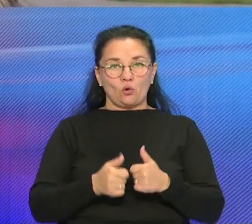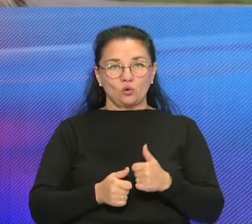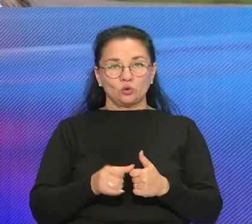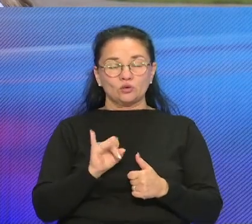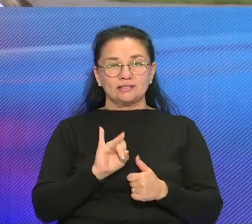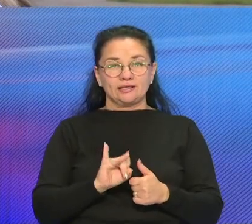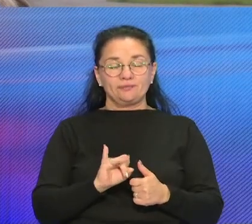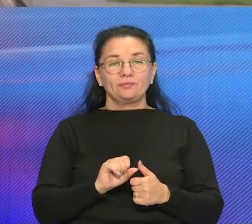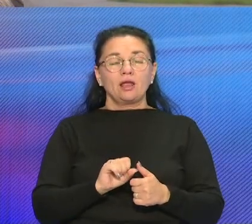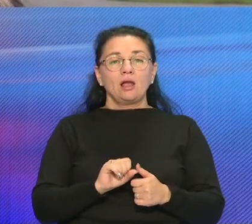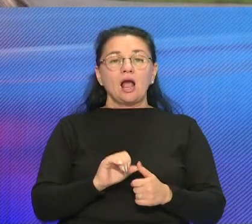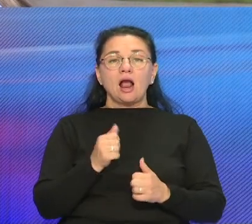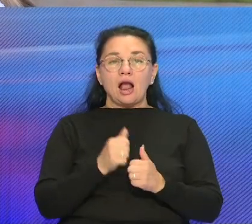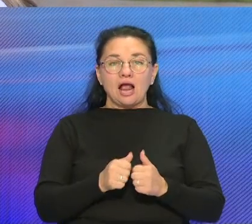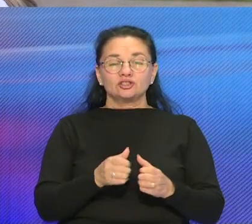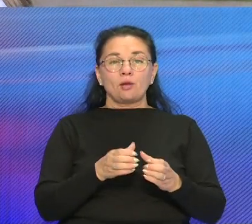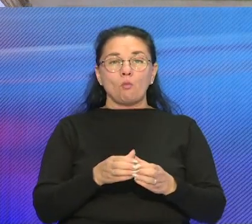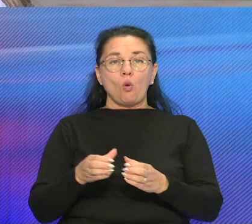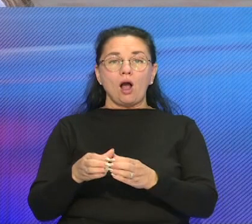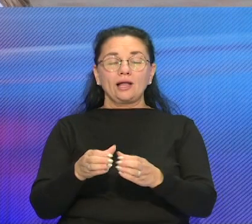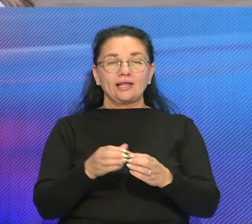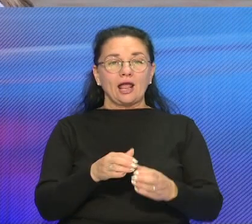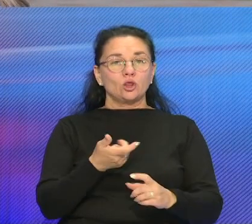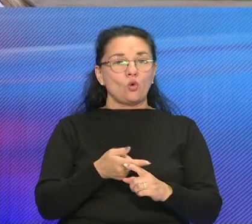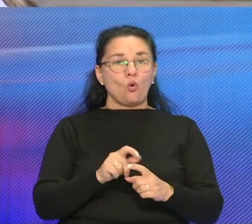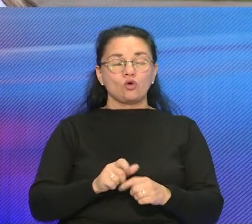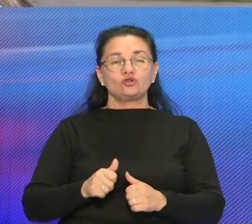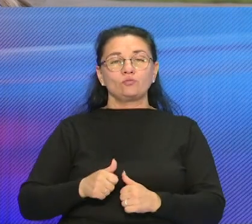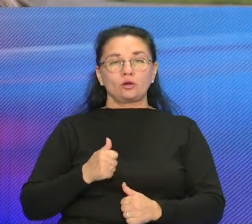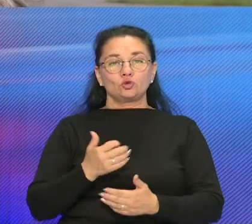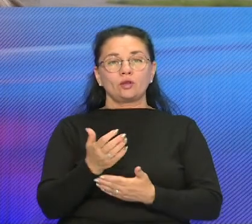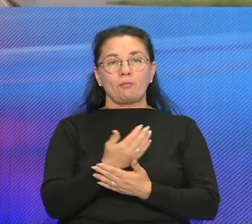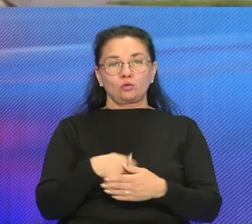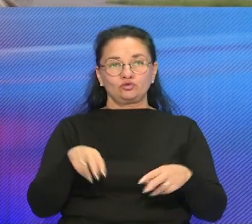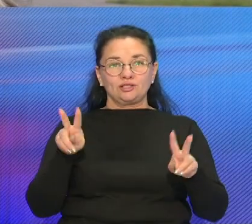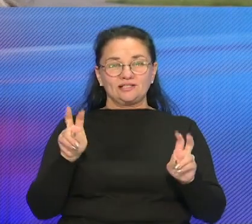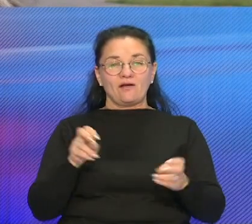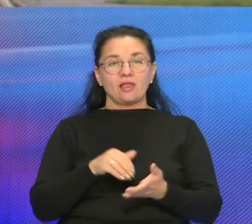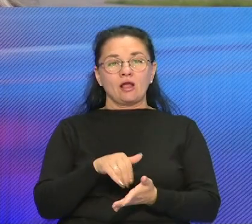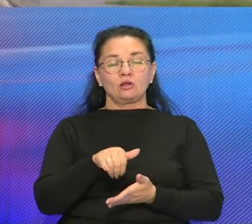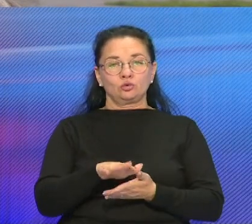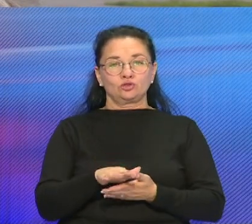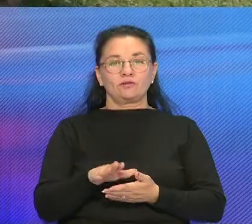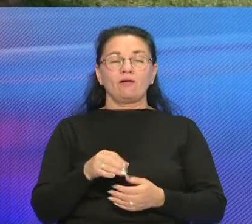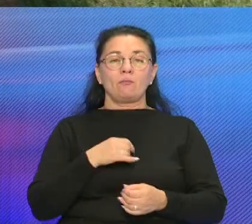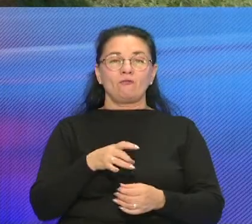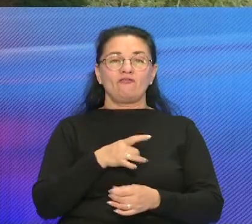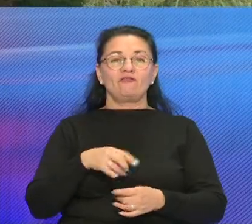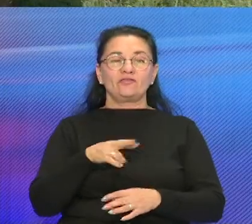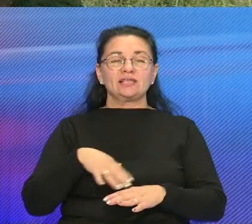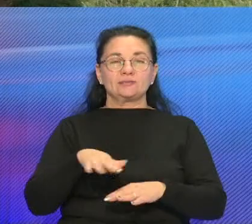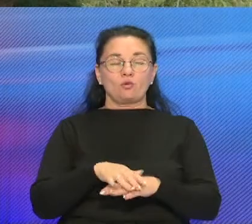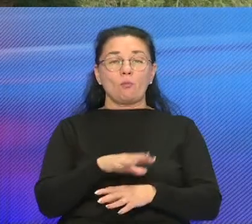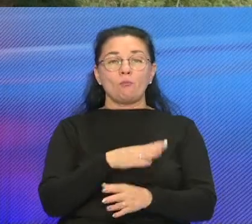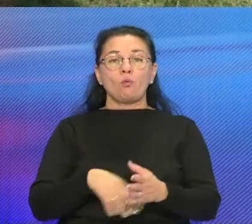конечно, каждому отряду очень почетно получить звание лучшего в своей номинации в республике. По выниках